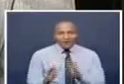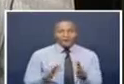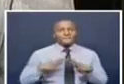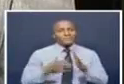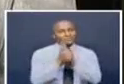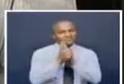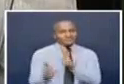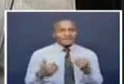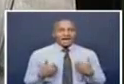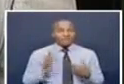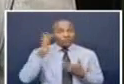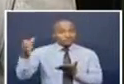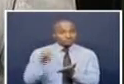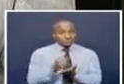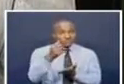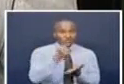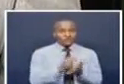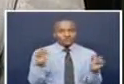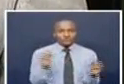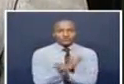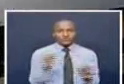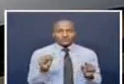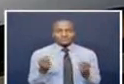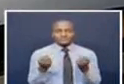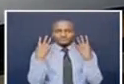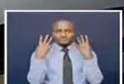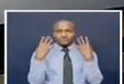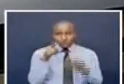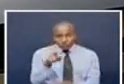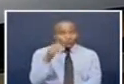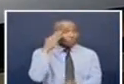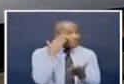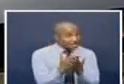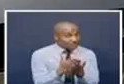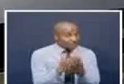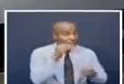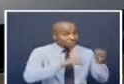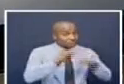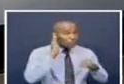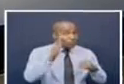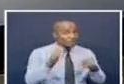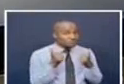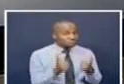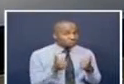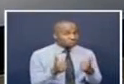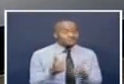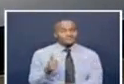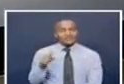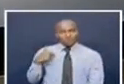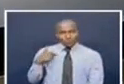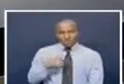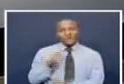za hiyo wanajua haraka haraka. Kwa hiyo una imani kwamba uchaguzi mkuu utakuwa huru na haki? Hii ndio ni pendekezo letu, kwa